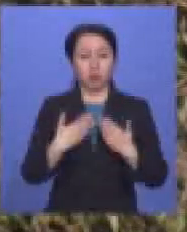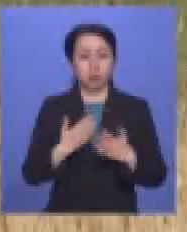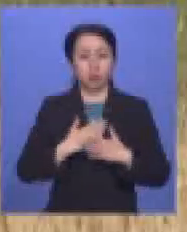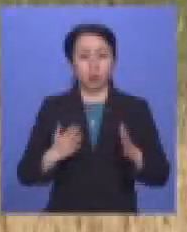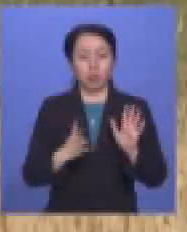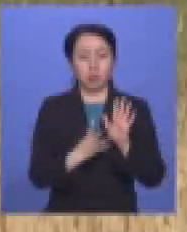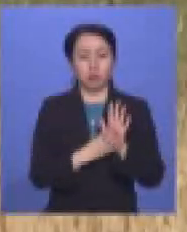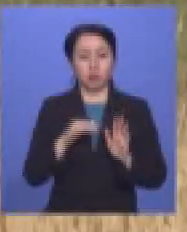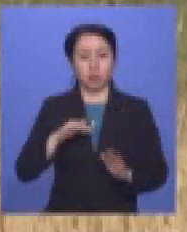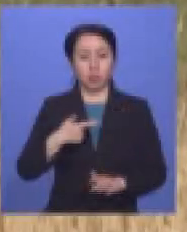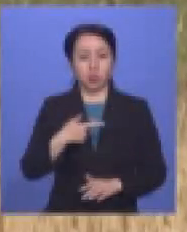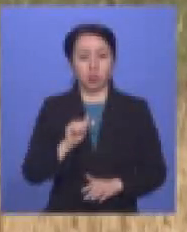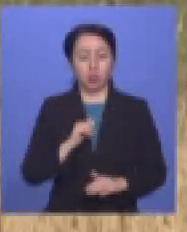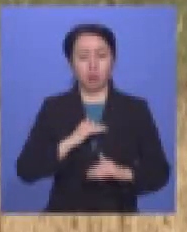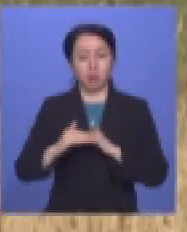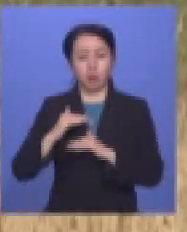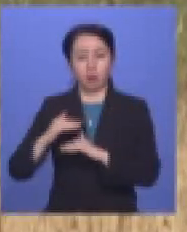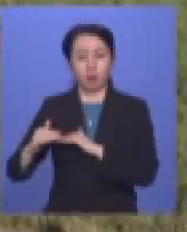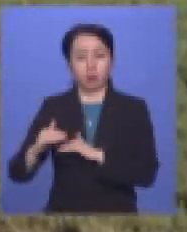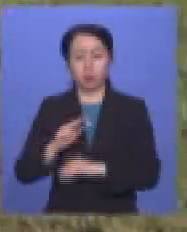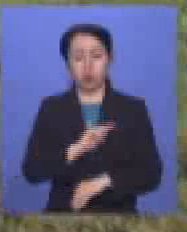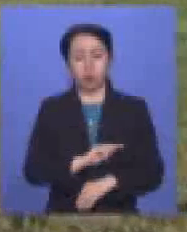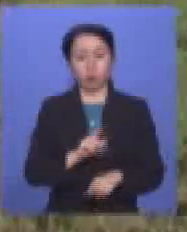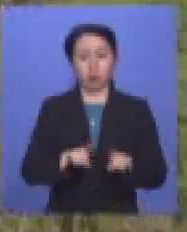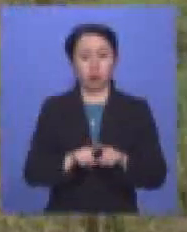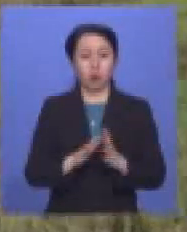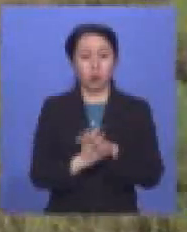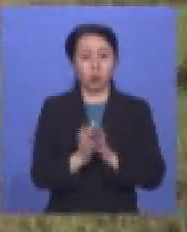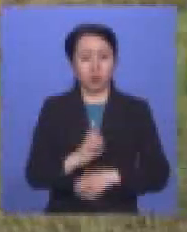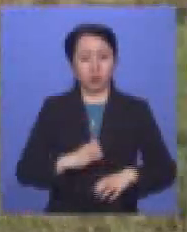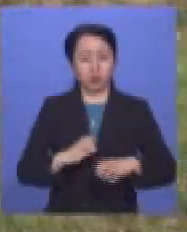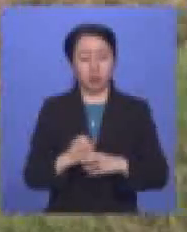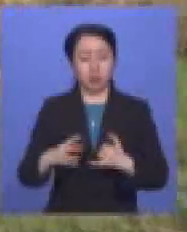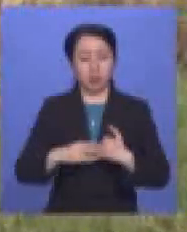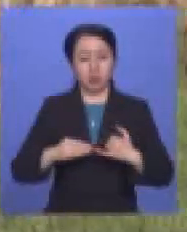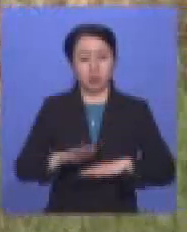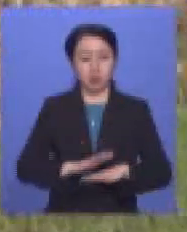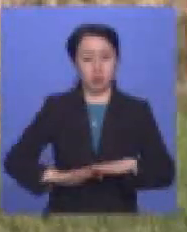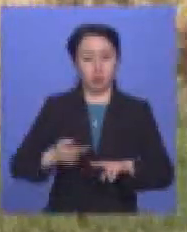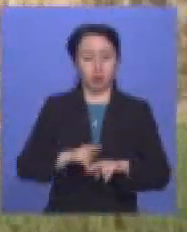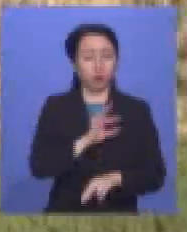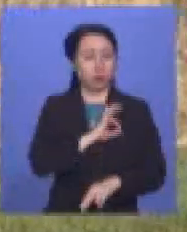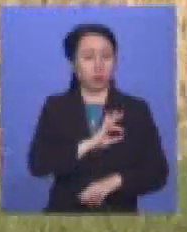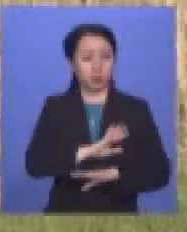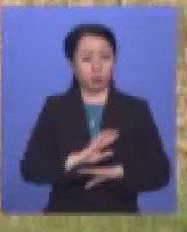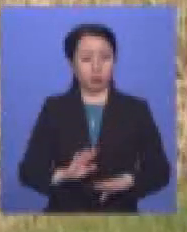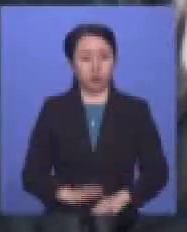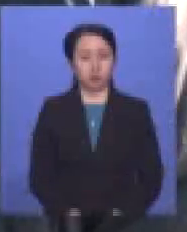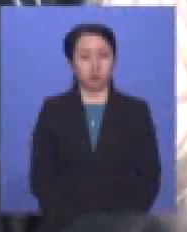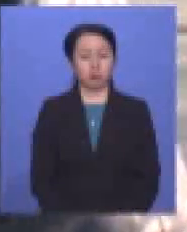больше 9 тысяч гектаров пастбищных угодий. Также у крестьянских хозяйств изъяты земли, которые не использовались по